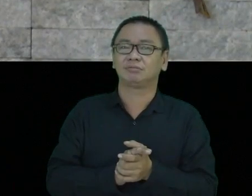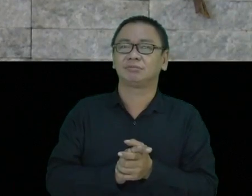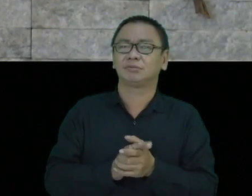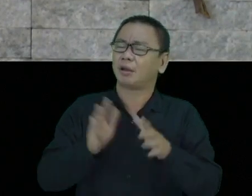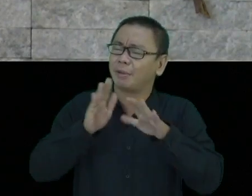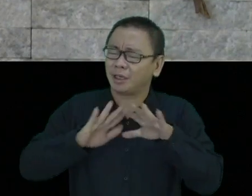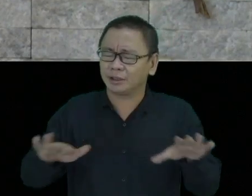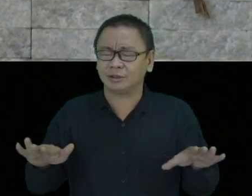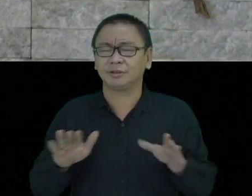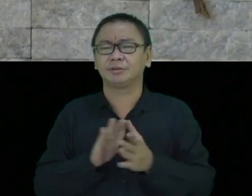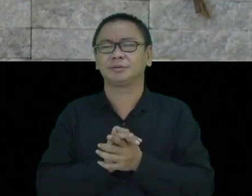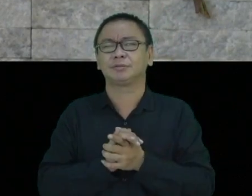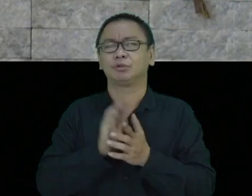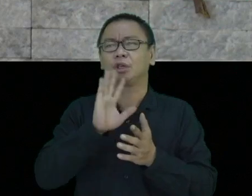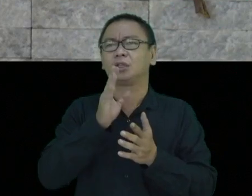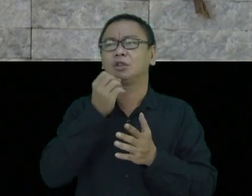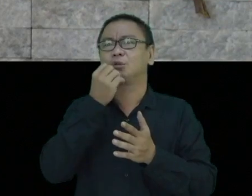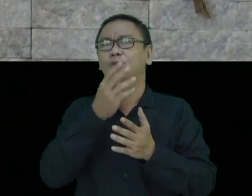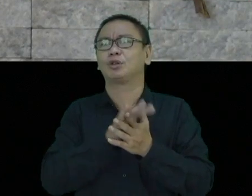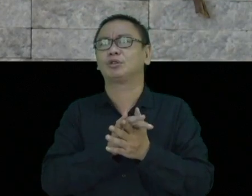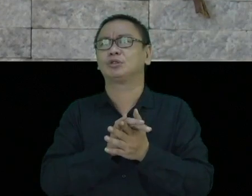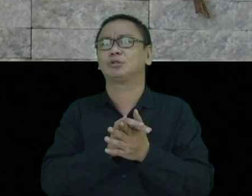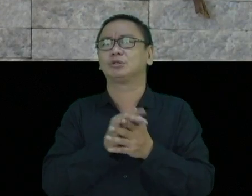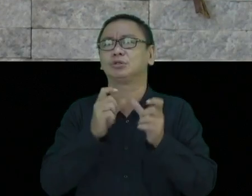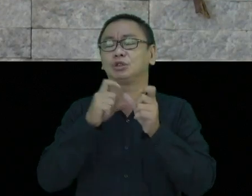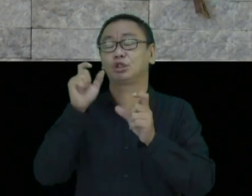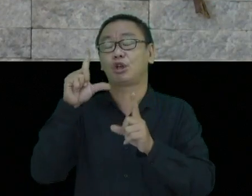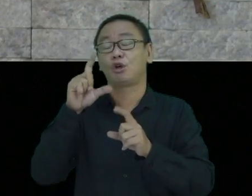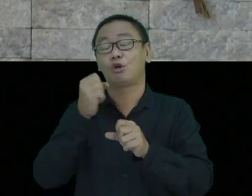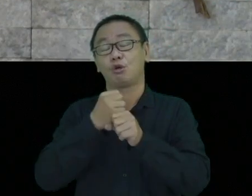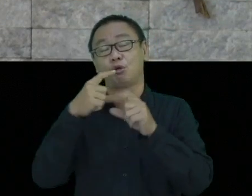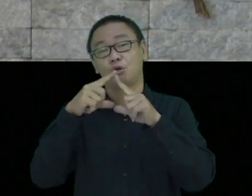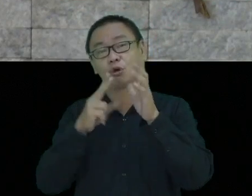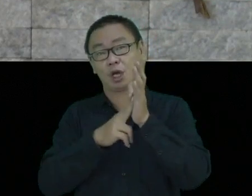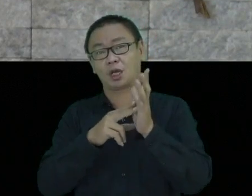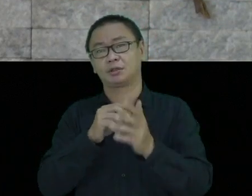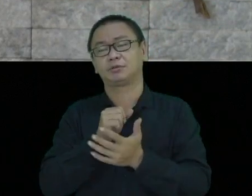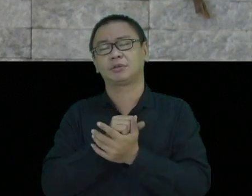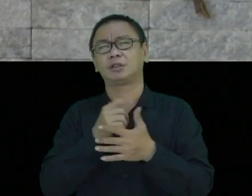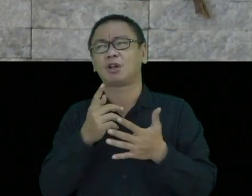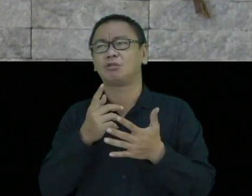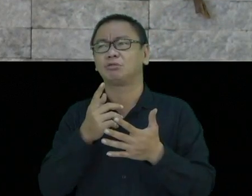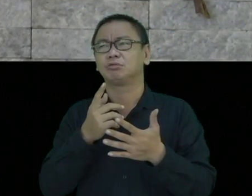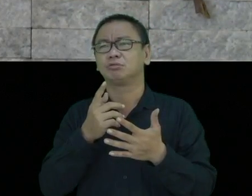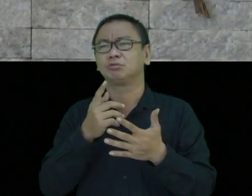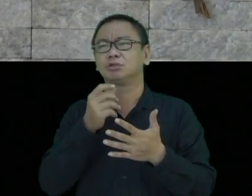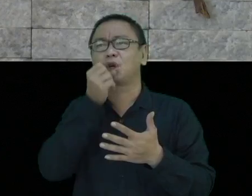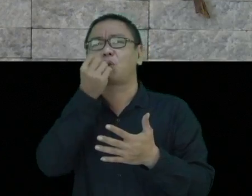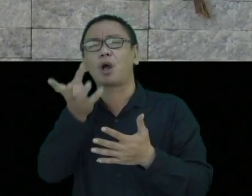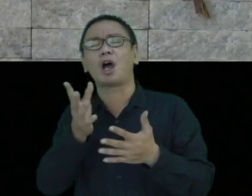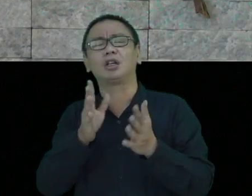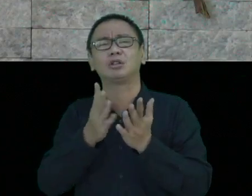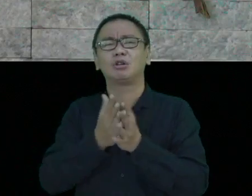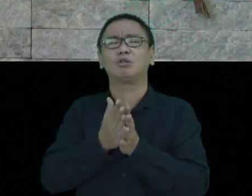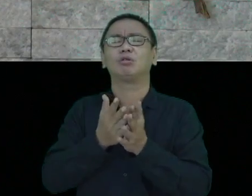begitu, bukan sekedar selokan belaka, slogan, bukan juga seruan atau sapaan.